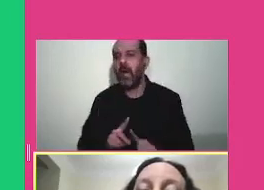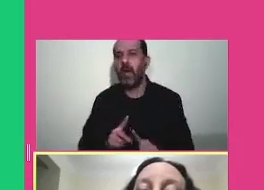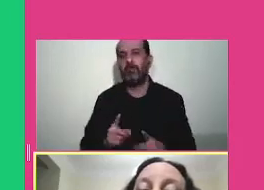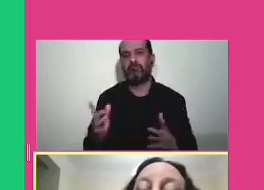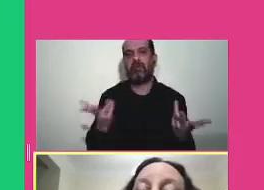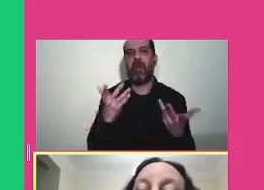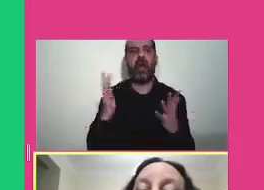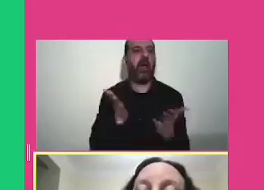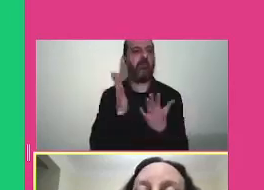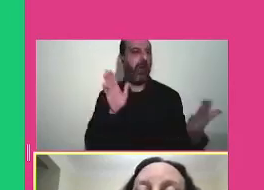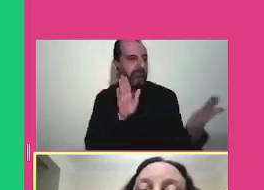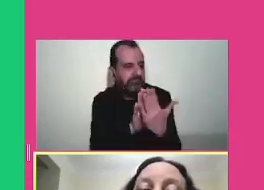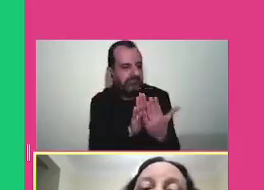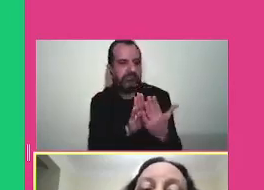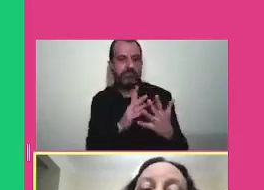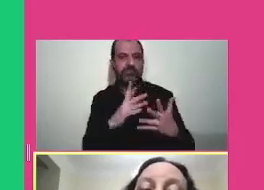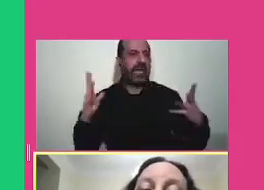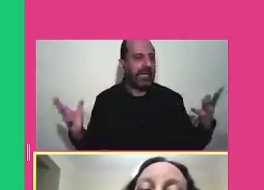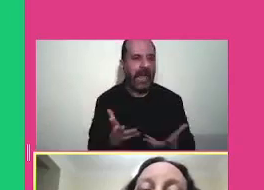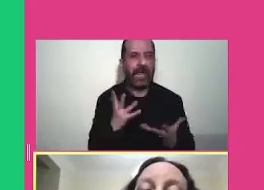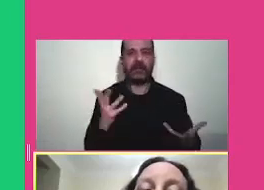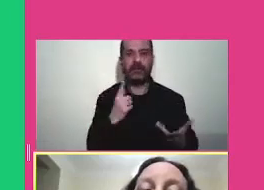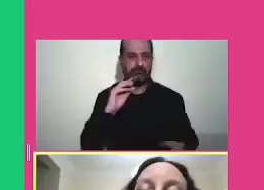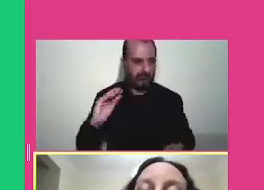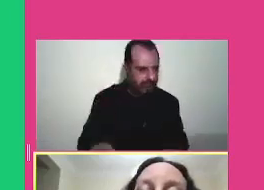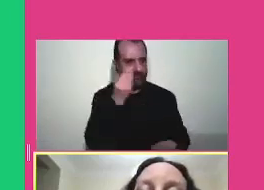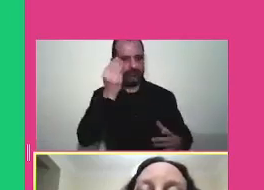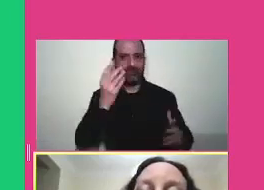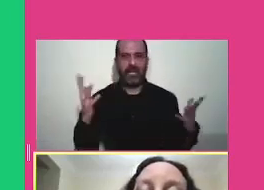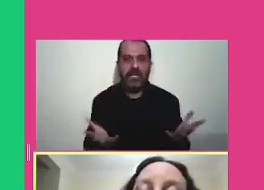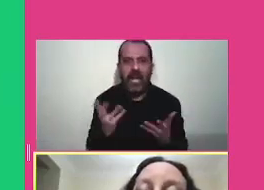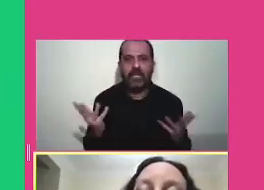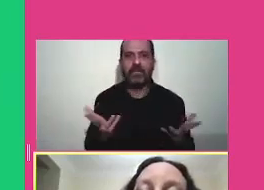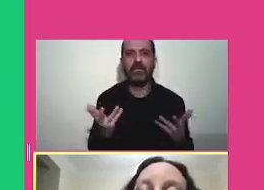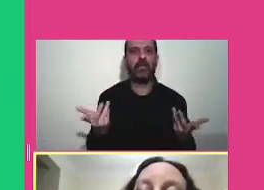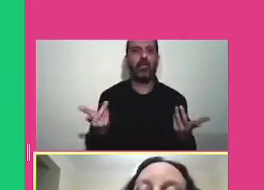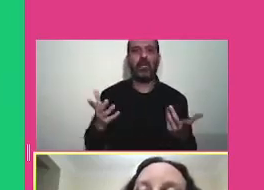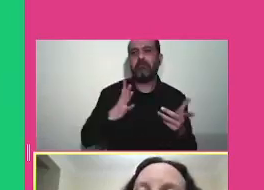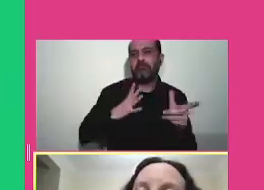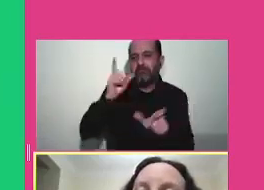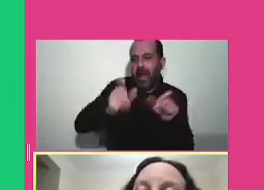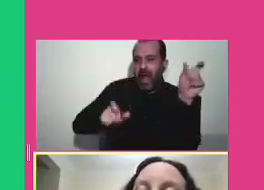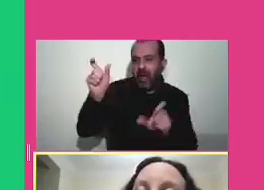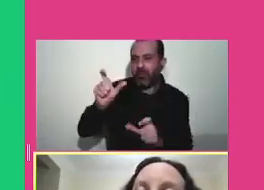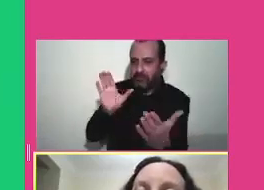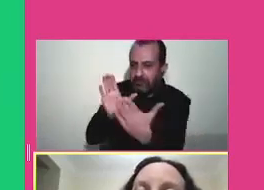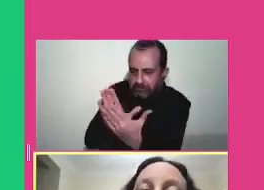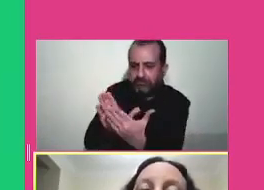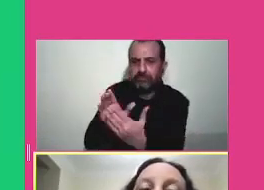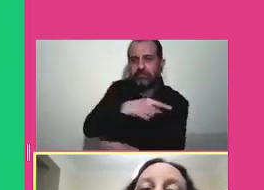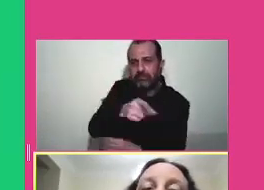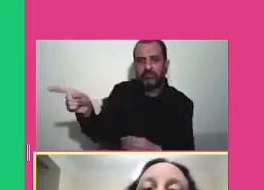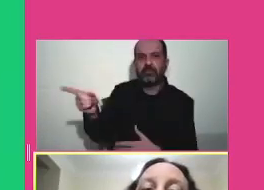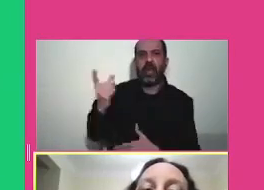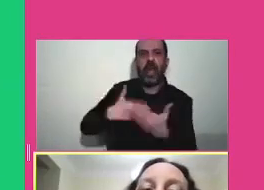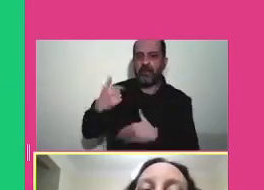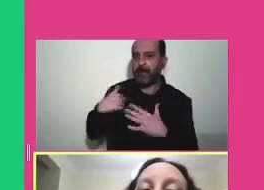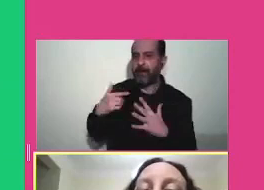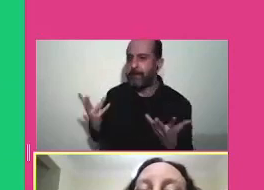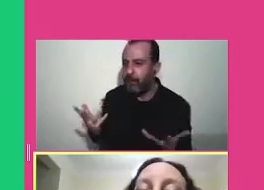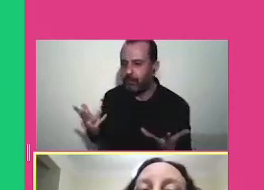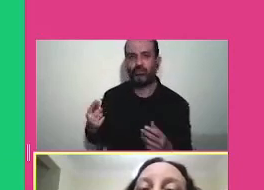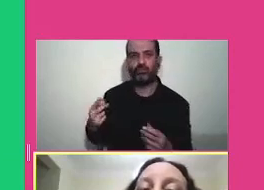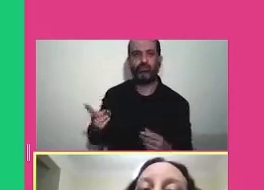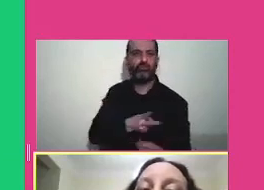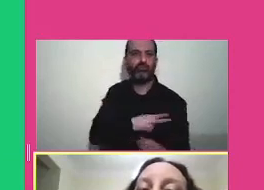σε κάποιες καταστάσεις και απέναντι σε κάποιους ανθρώπους που έχουν κάποιες αναπηρίες. Και τέλος